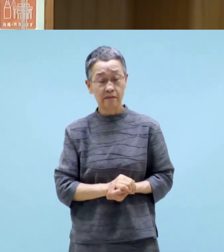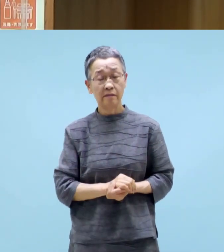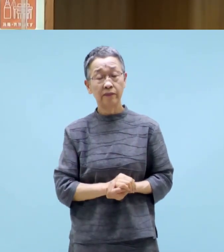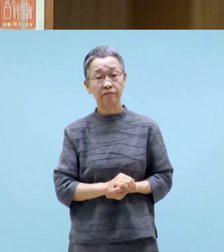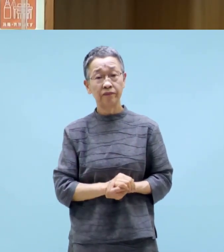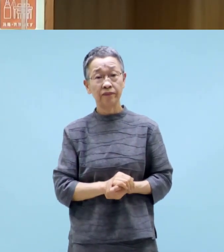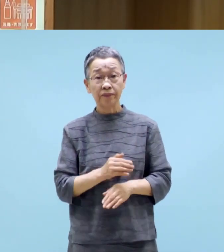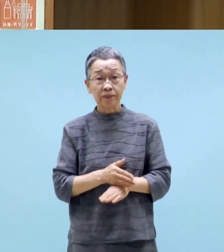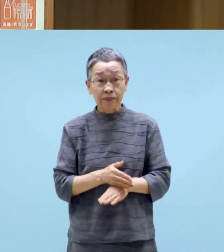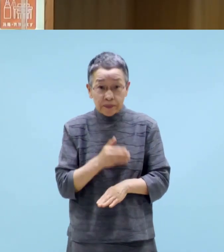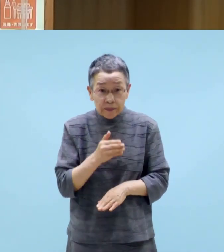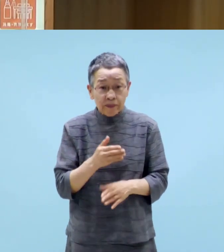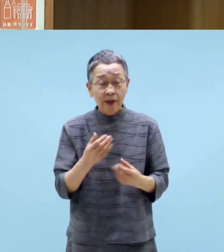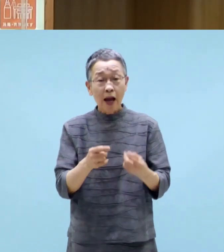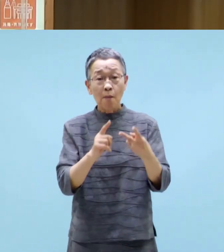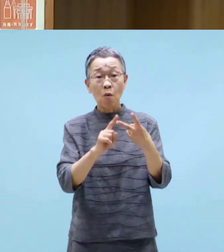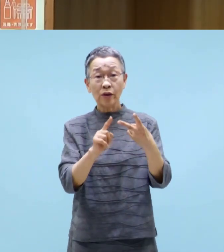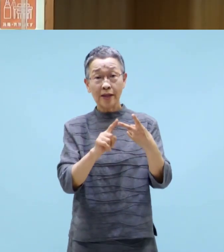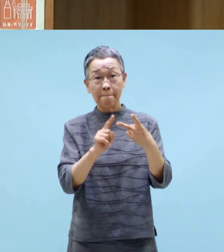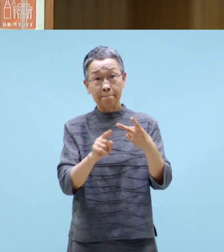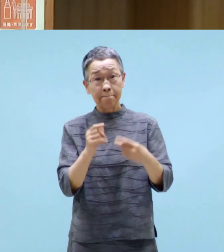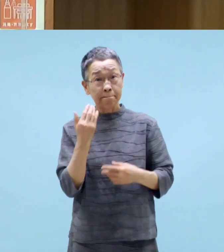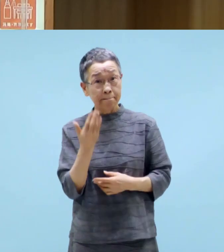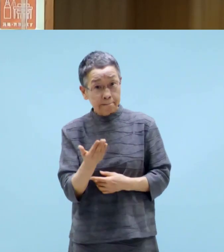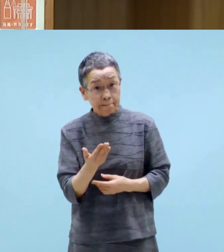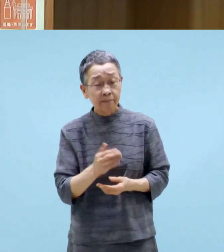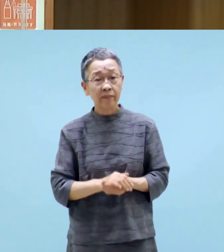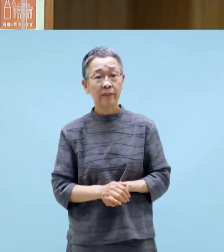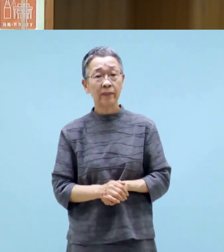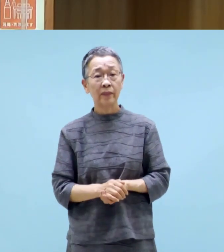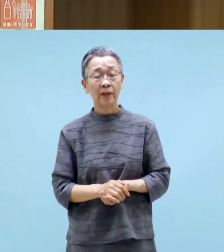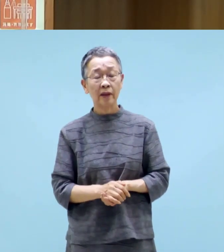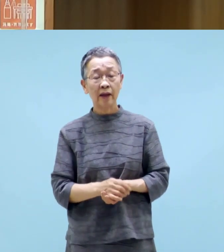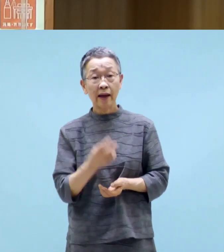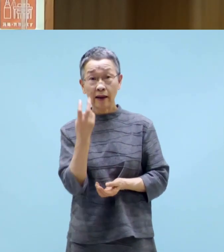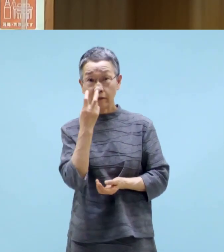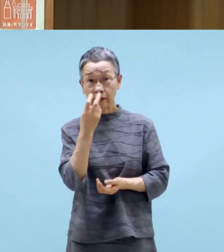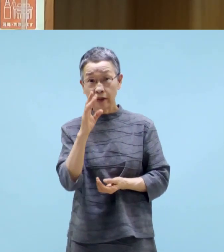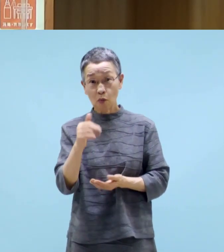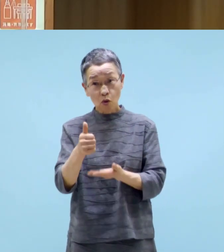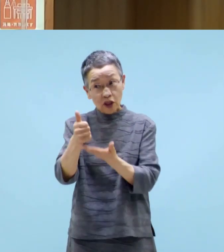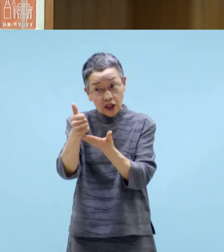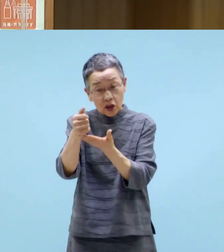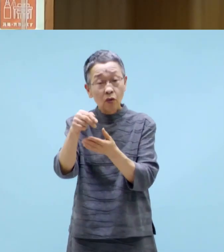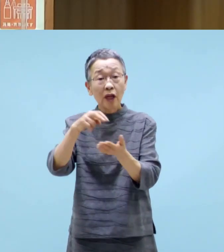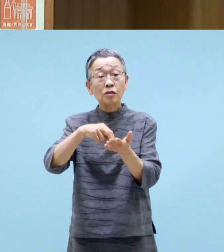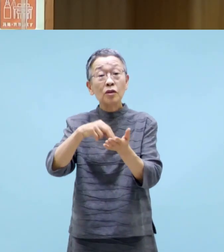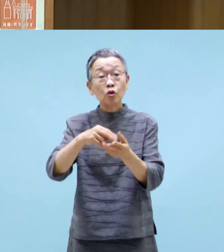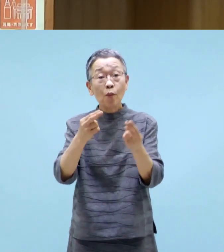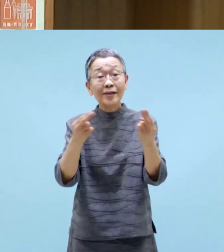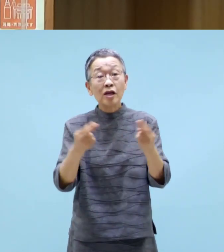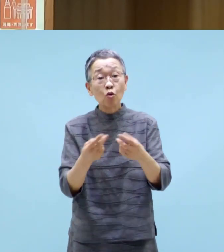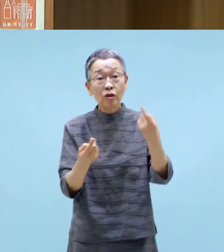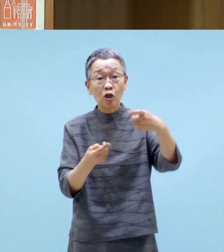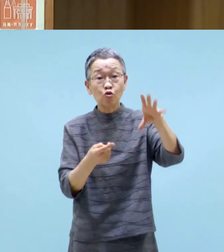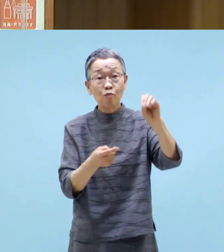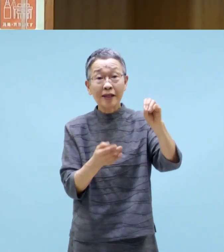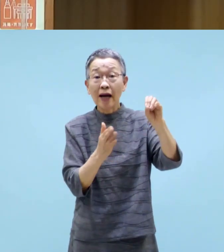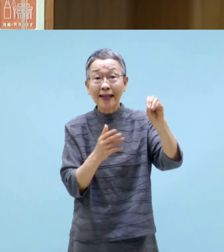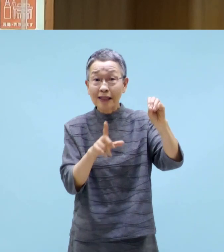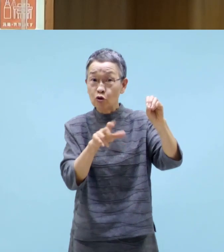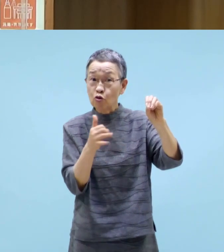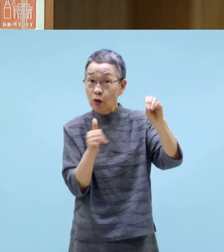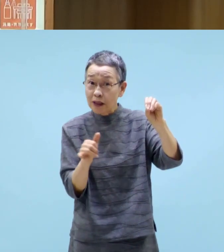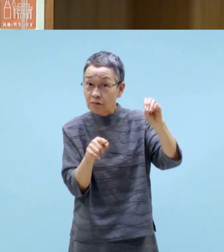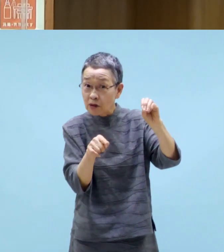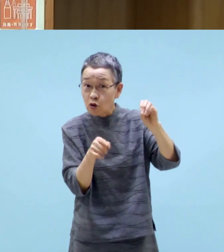ありがとうございます。もう一点だけすみません、もう一点確認だったんですけれども、知事としてはその全島で10万人あたり15人以上を一